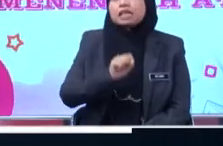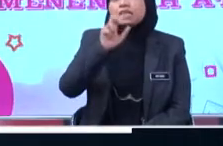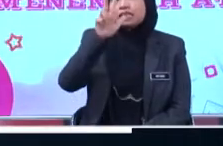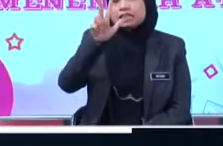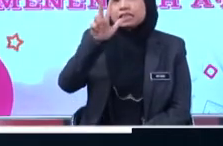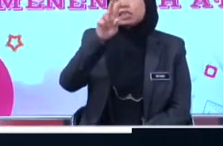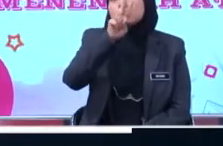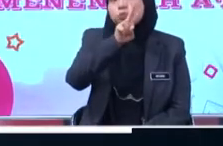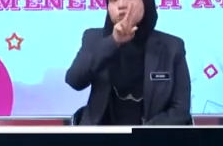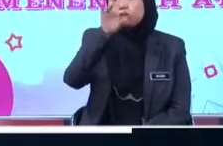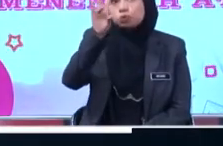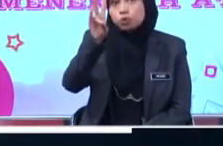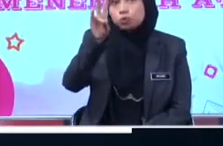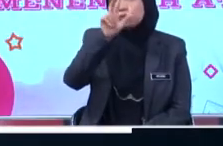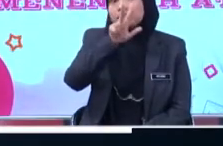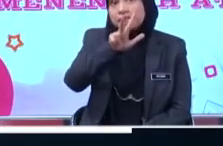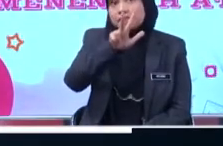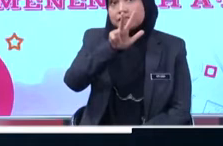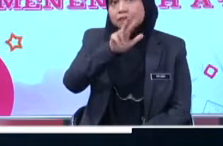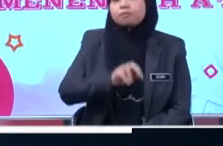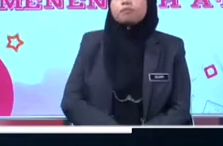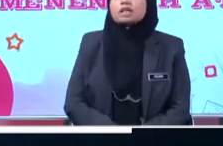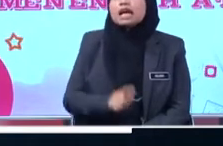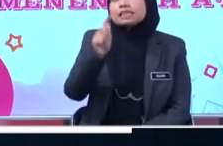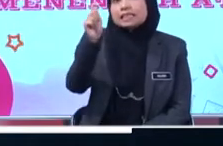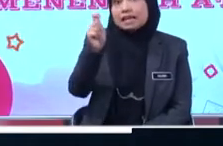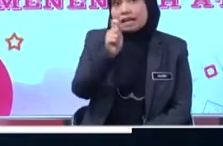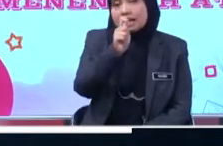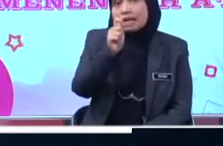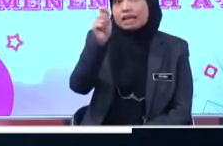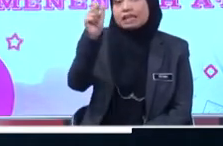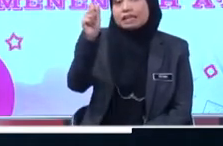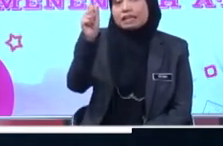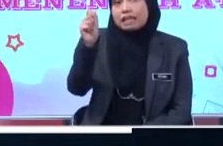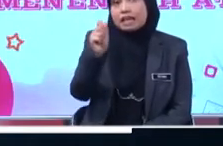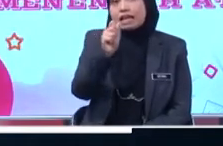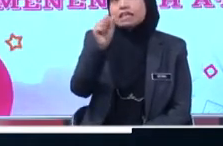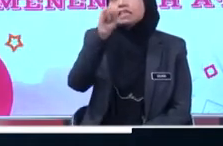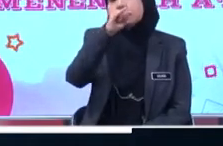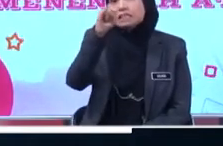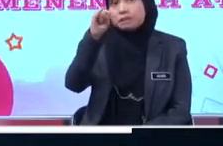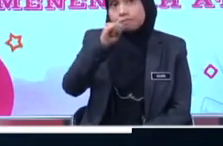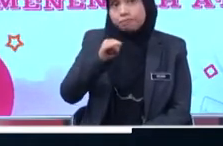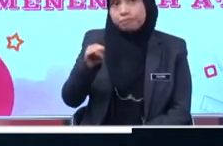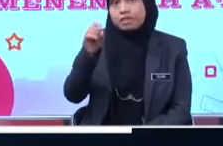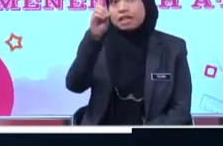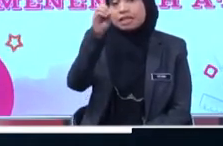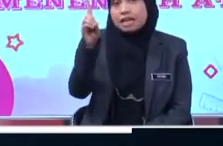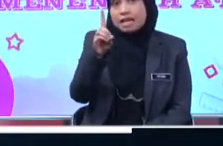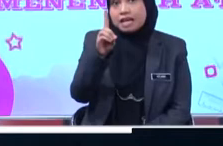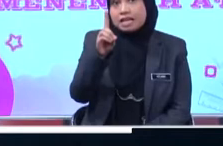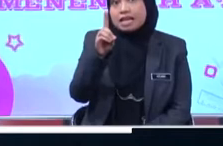3273 atuh Va sauna huruf ta the gym dalam